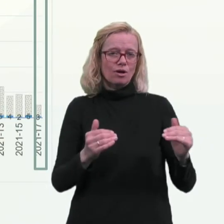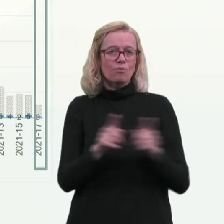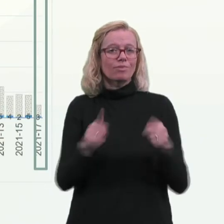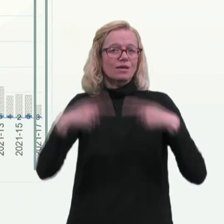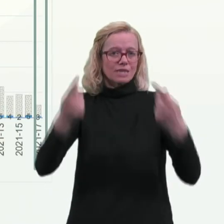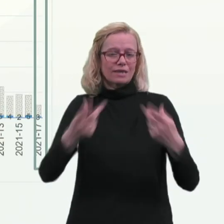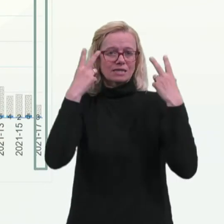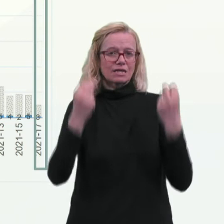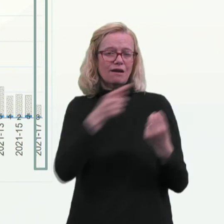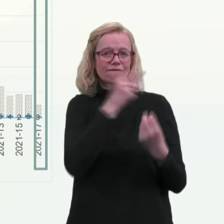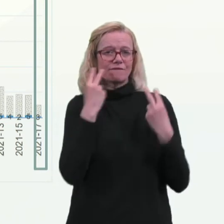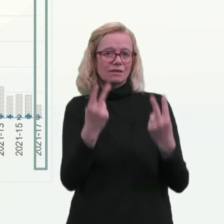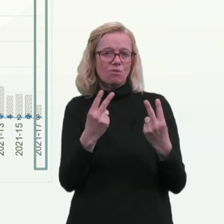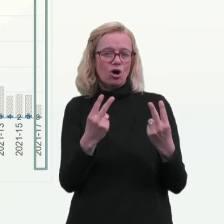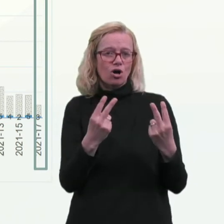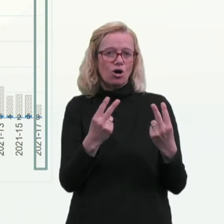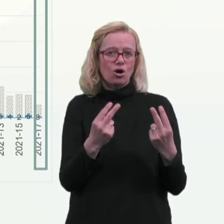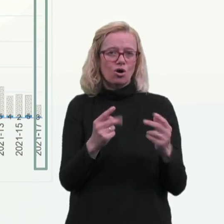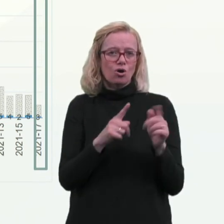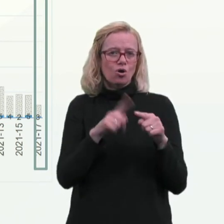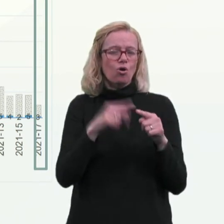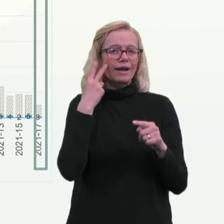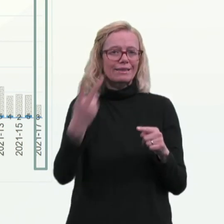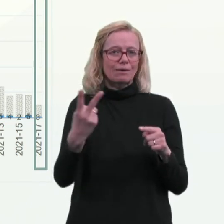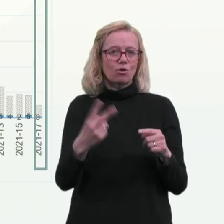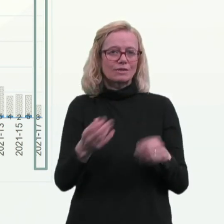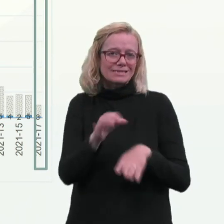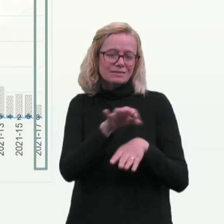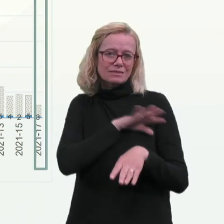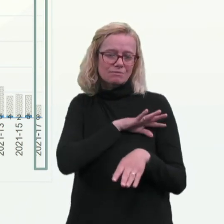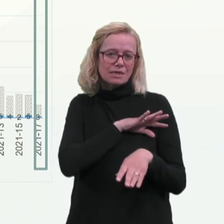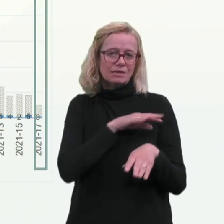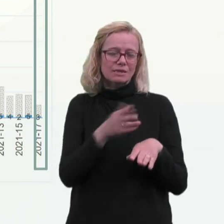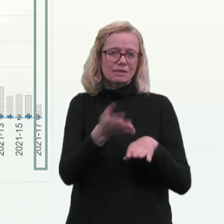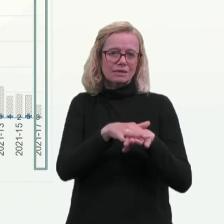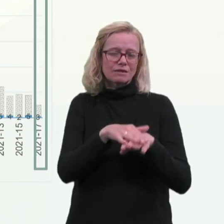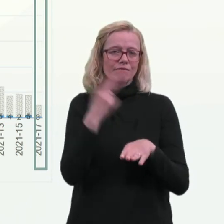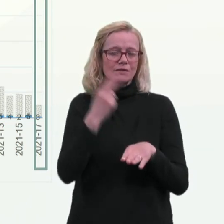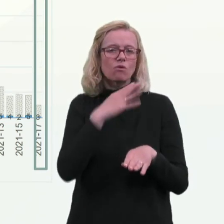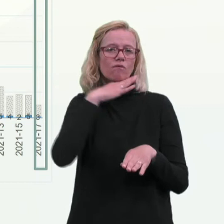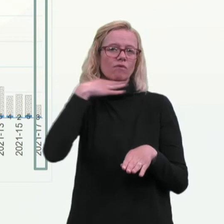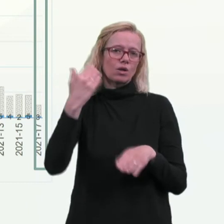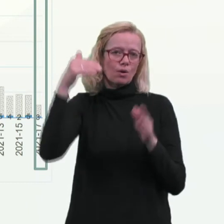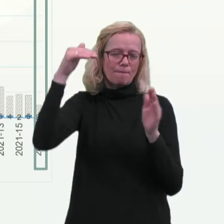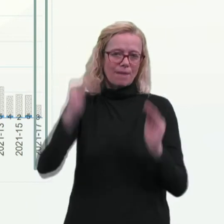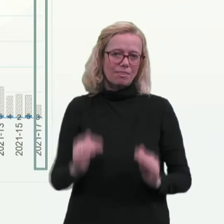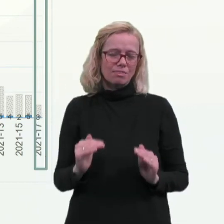sliki prav tako, ko gledamo smrti, vidimo izjemen upad števila smrti